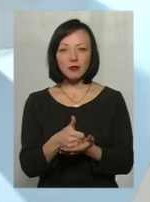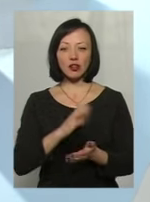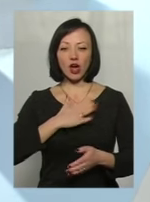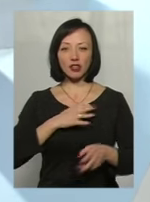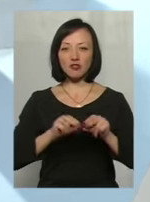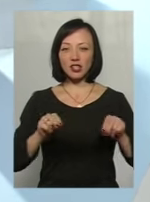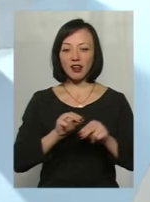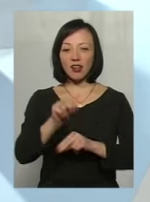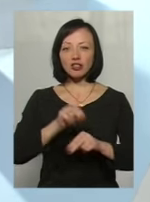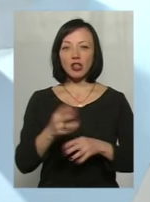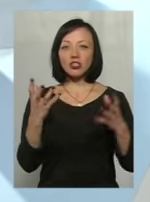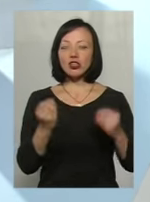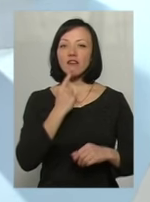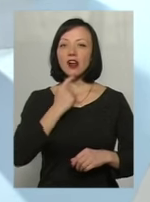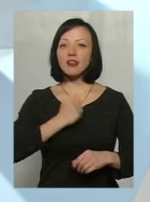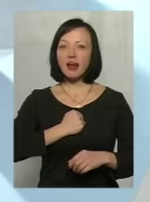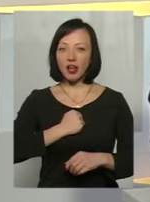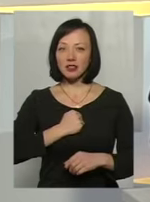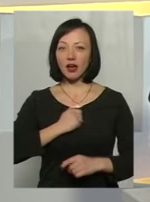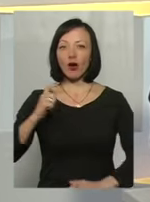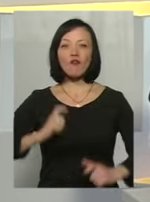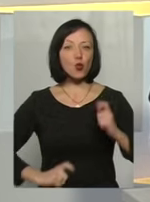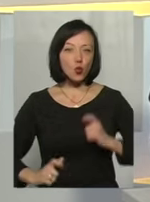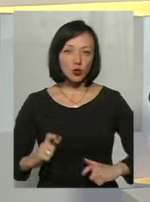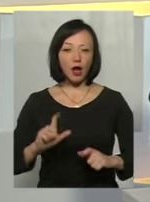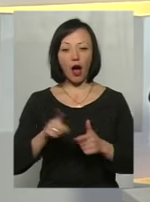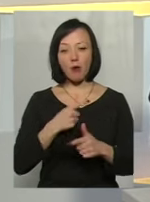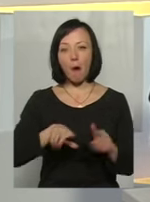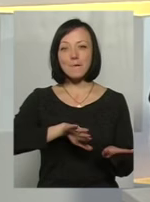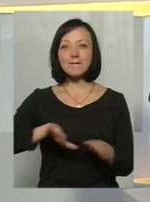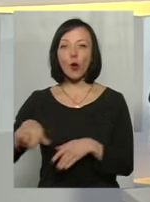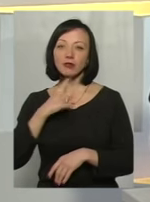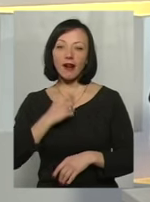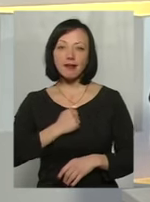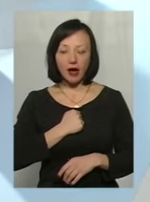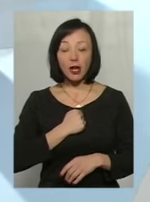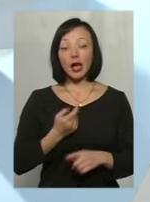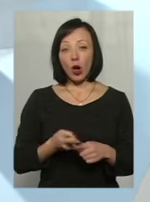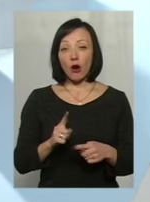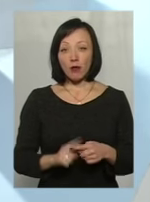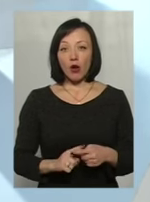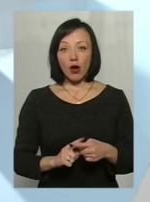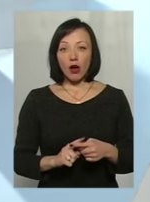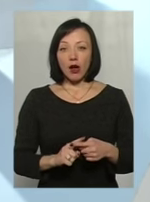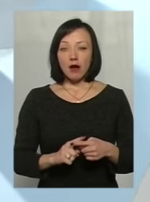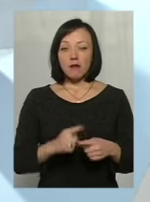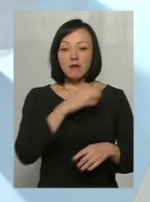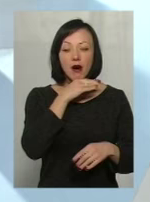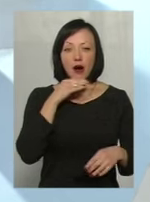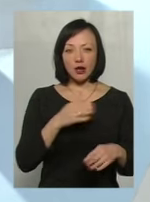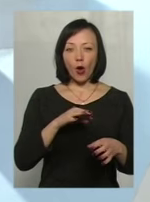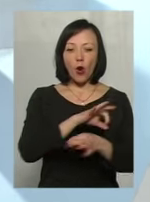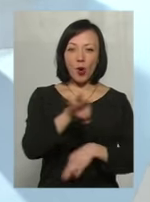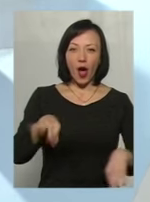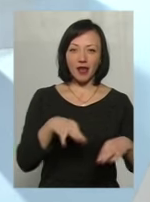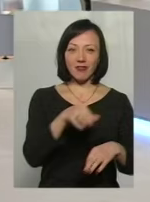навчали ще в радянській школі, в радянській вищій школі або в пострадянській. Тому існує цілий ряд громадянських проєктів, громадських